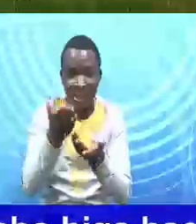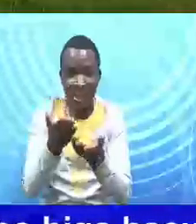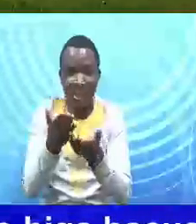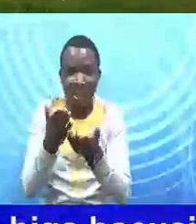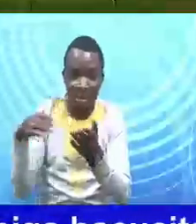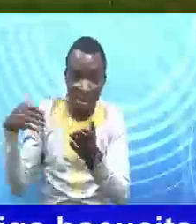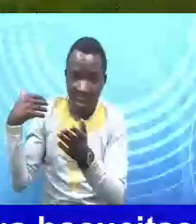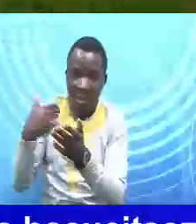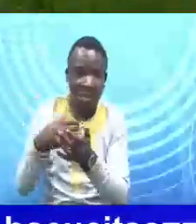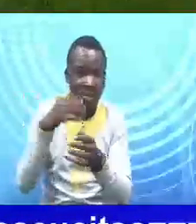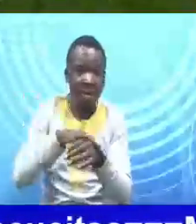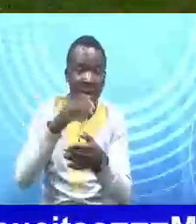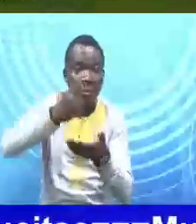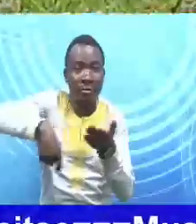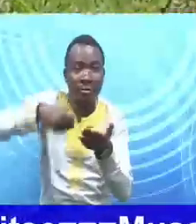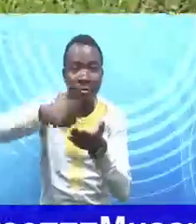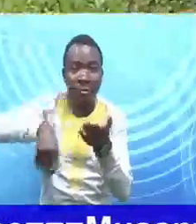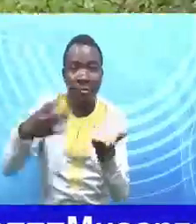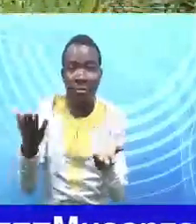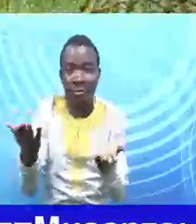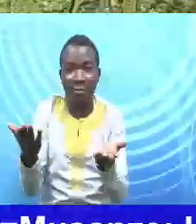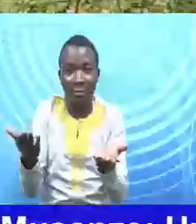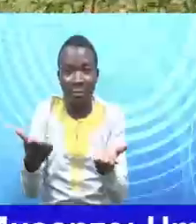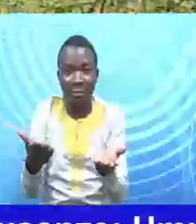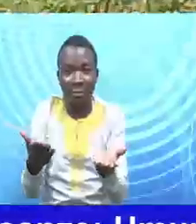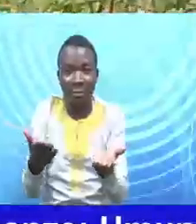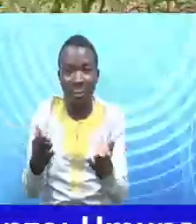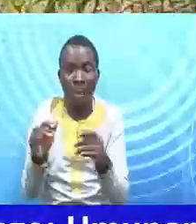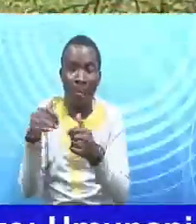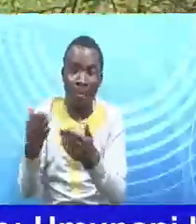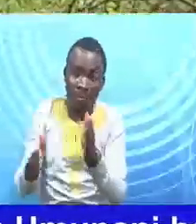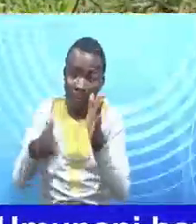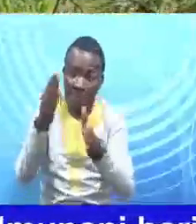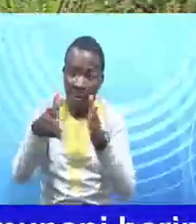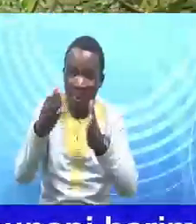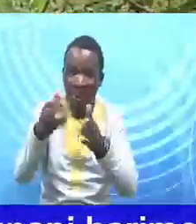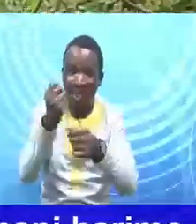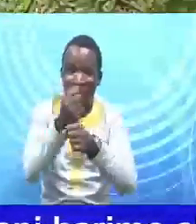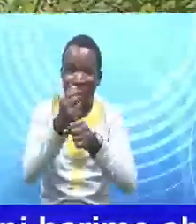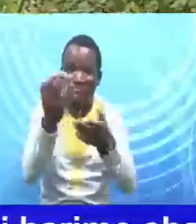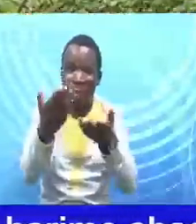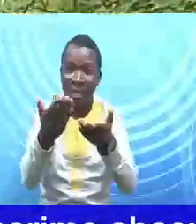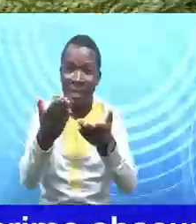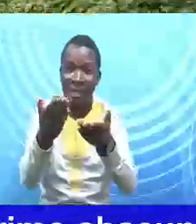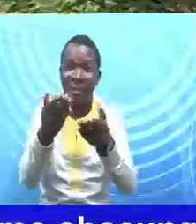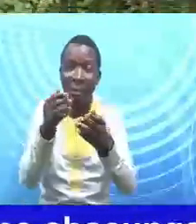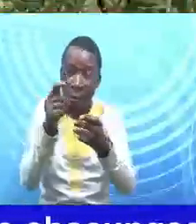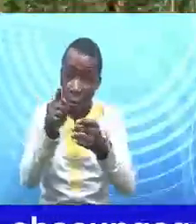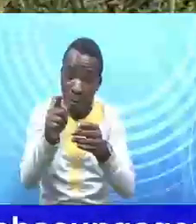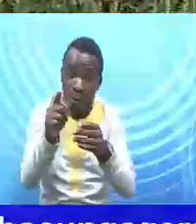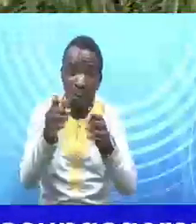amazi buriya se nk'iyavamo akakwirukanka najya akakugendaho